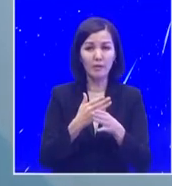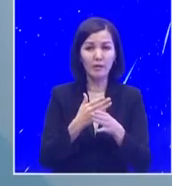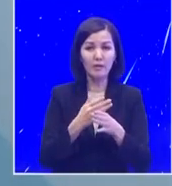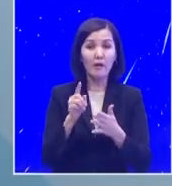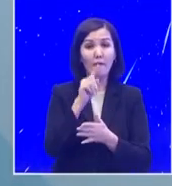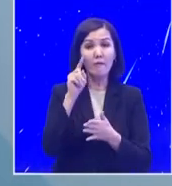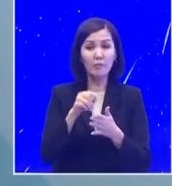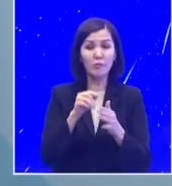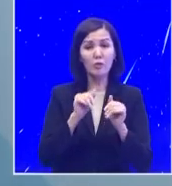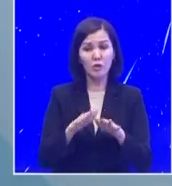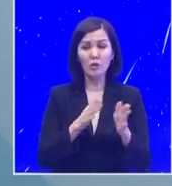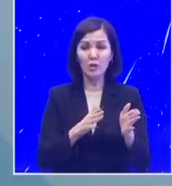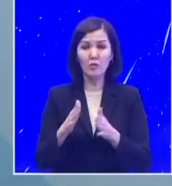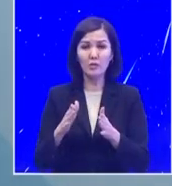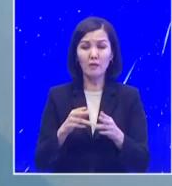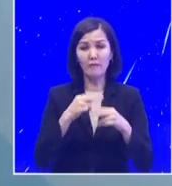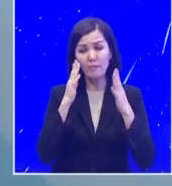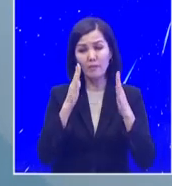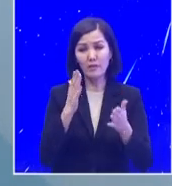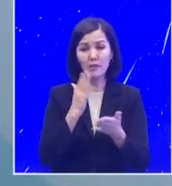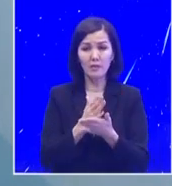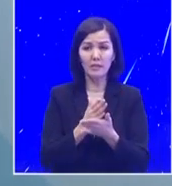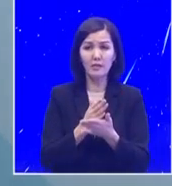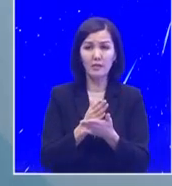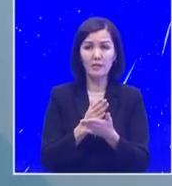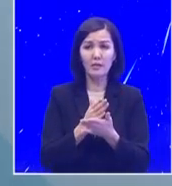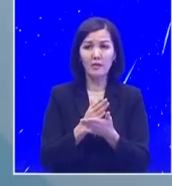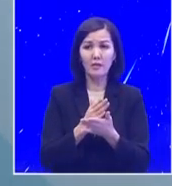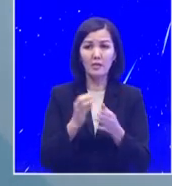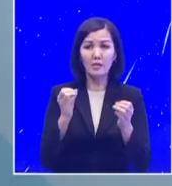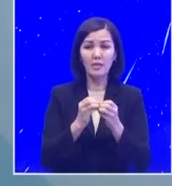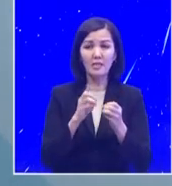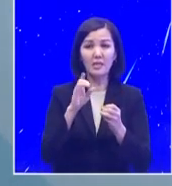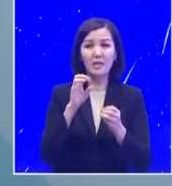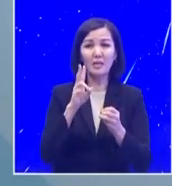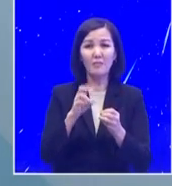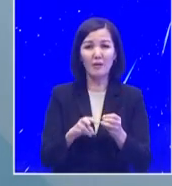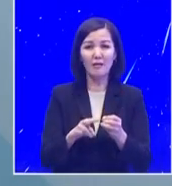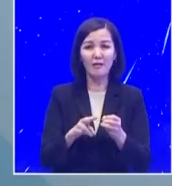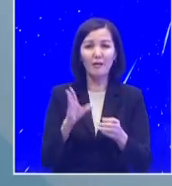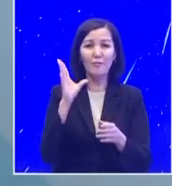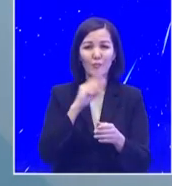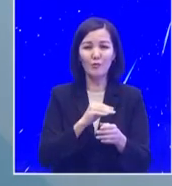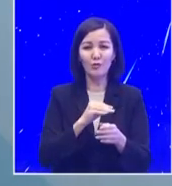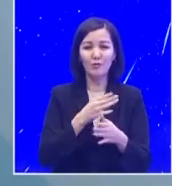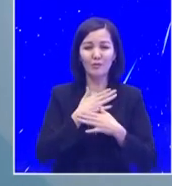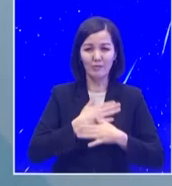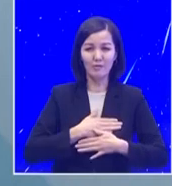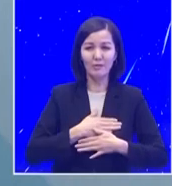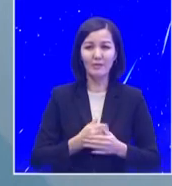вопросы решаются, внимание оказывают людям. И по 10-бальной шкале мы ему ставим 10